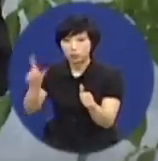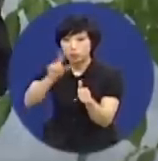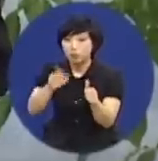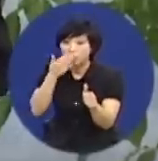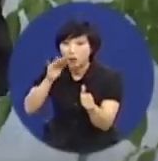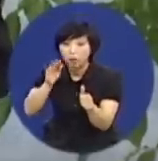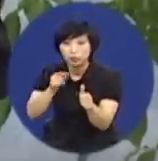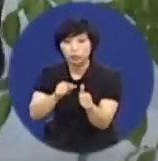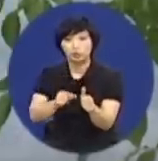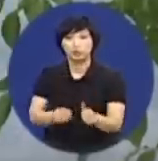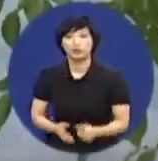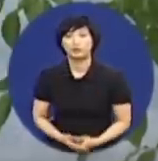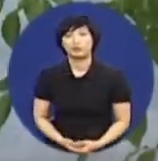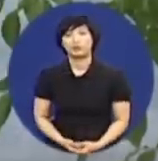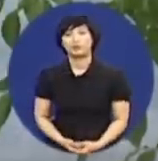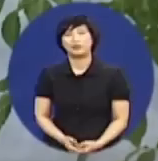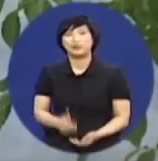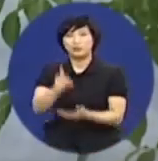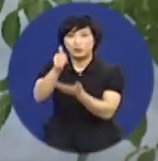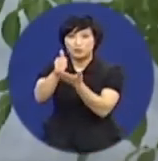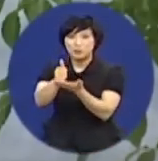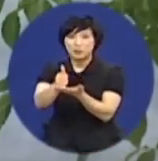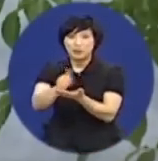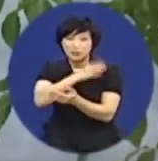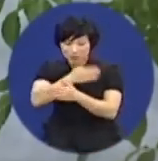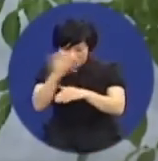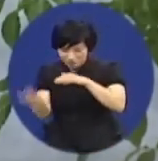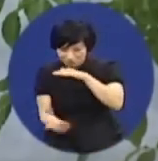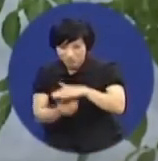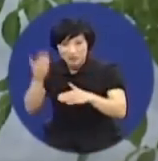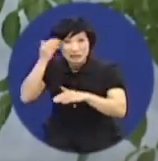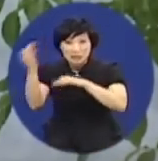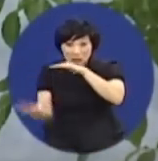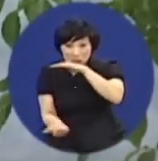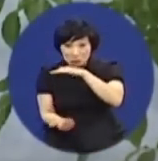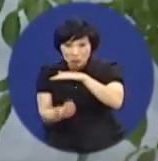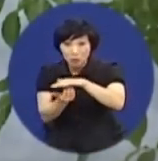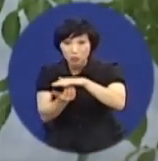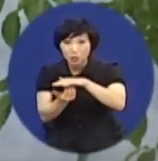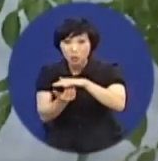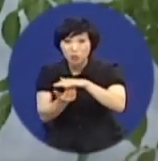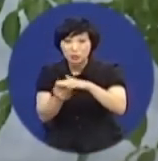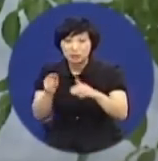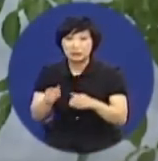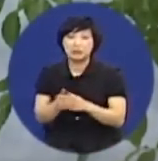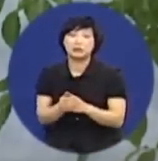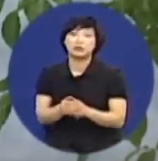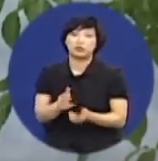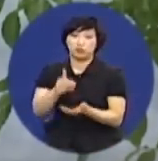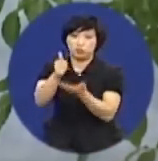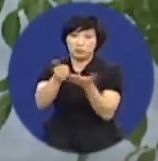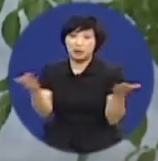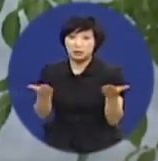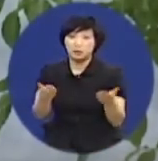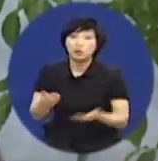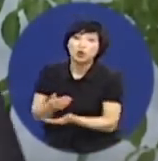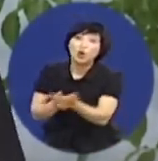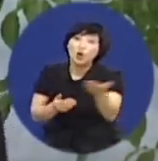着て正常的な人となりました。主はこのように全知全能のこの働きで、今日あな